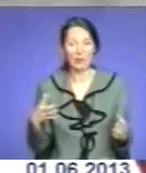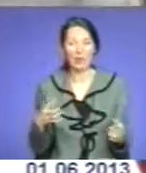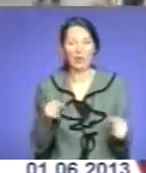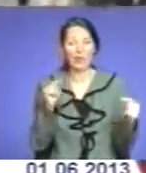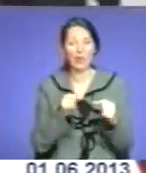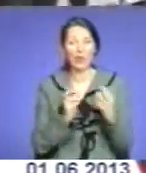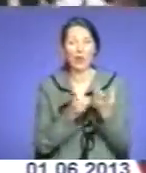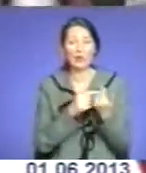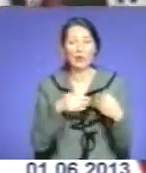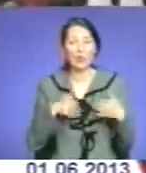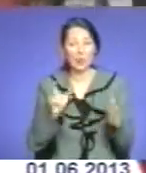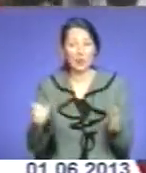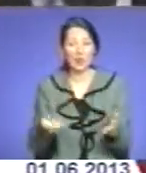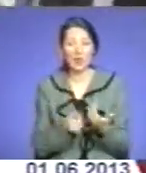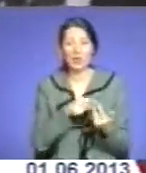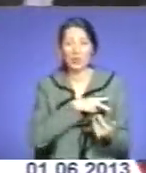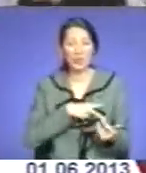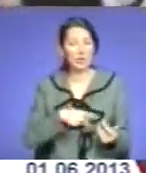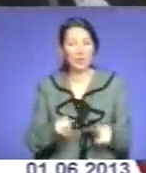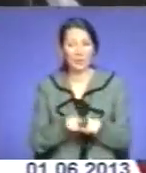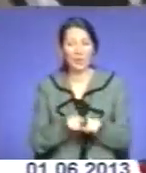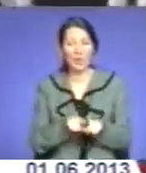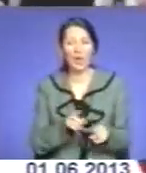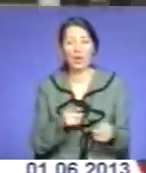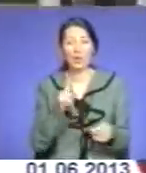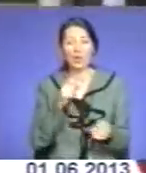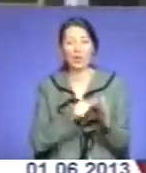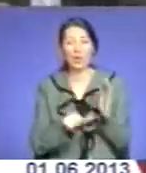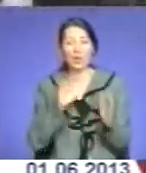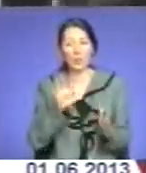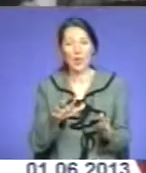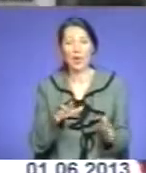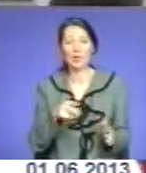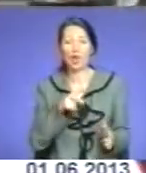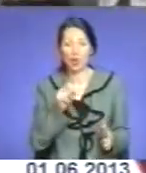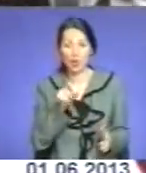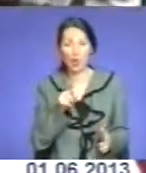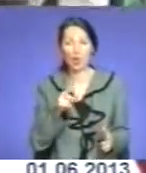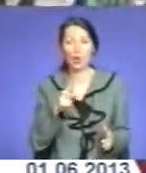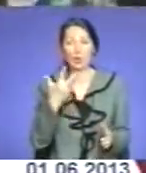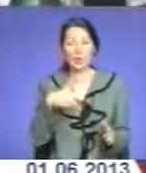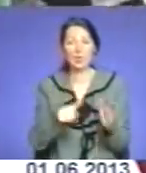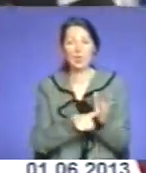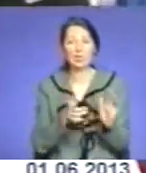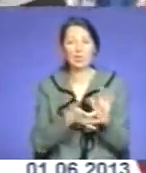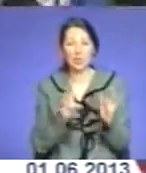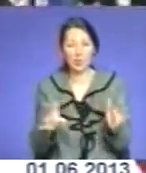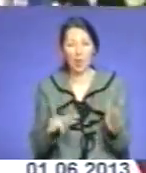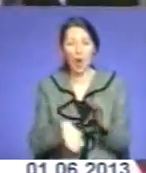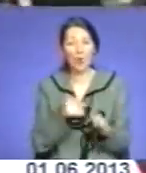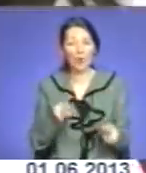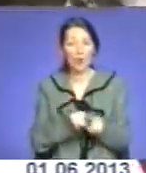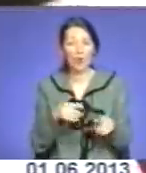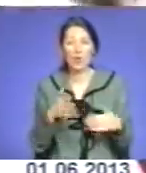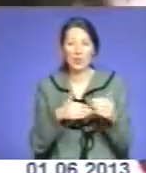кількості випускників, кількість медалістів не змінилася. 165 володарів золота і 36 срібла. Обирають ті ж спеціальності, що